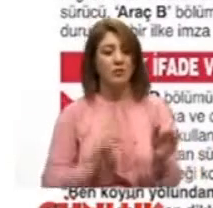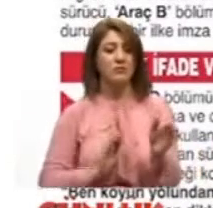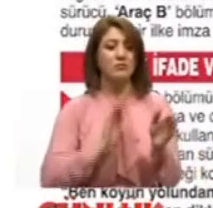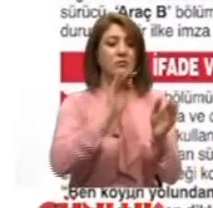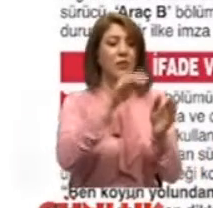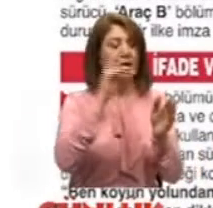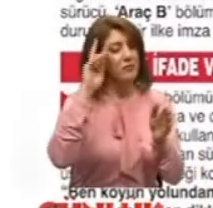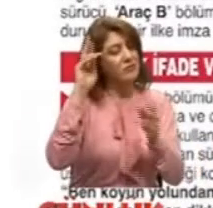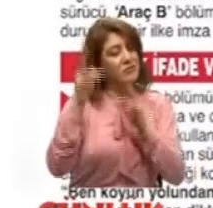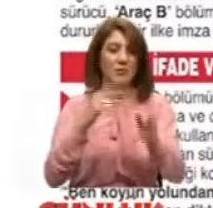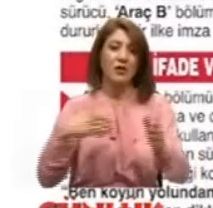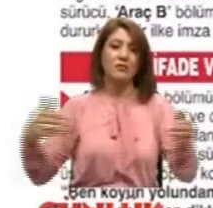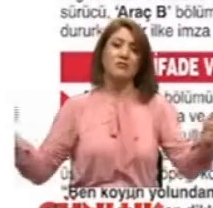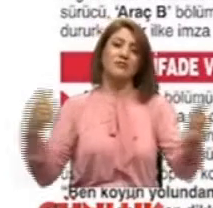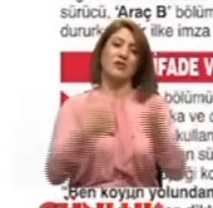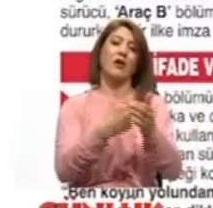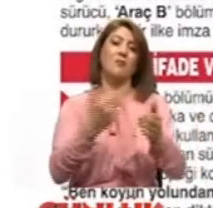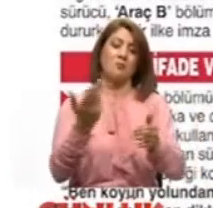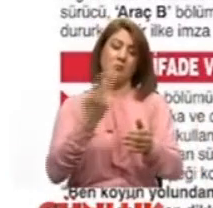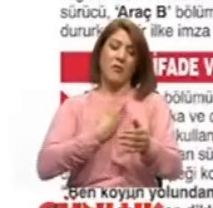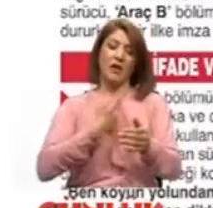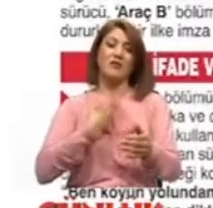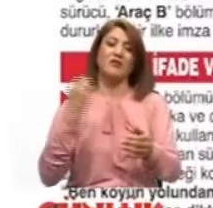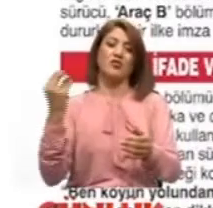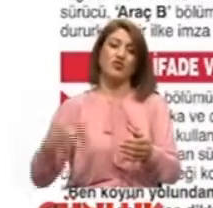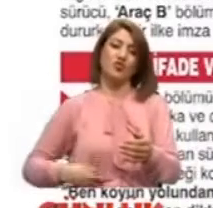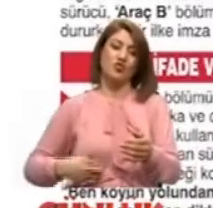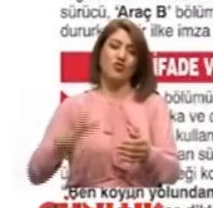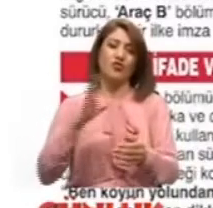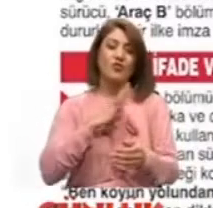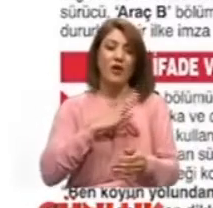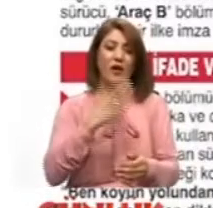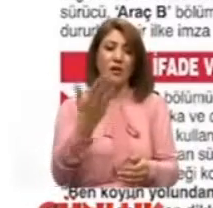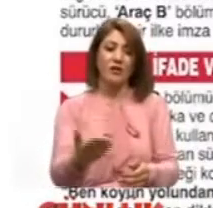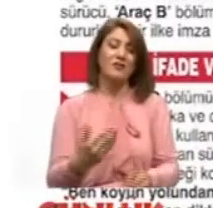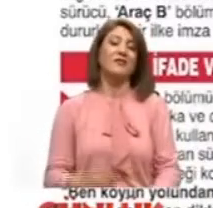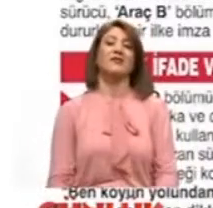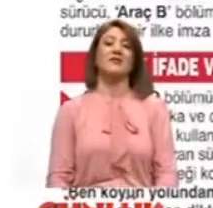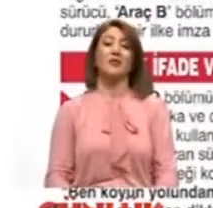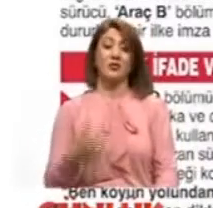bana çarpmıştır, kusur, suç benimdir diye yazdı.